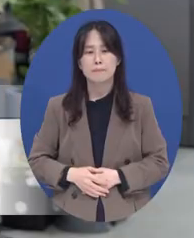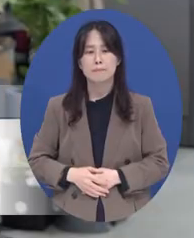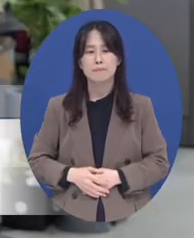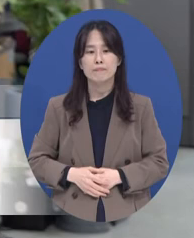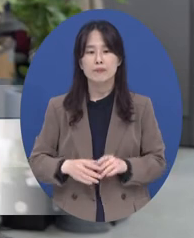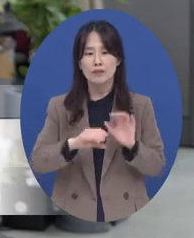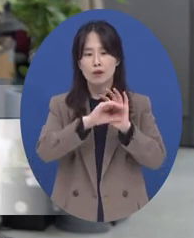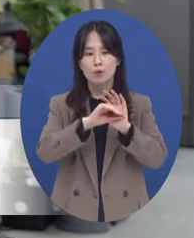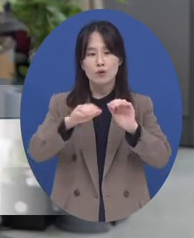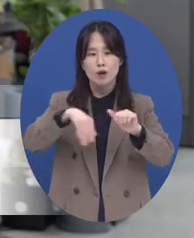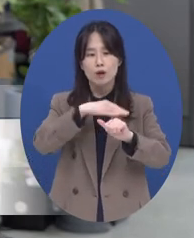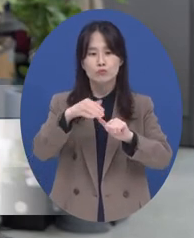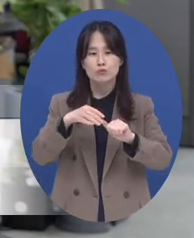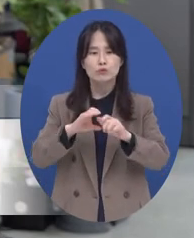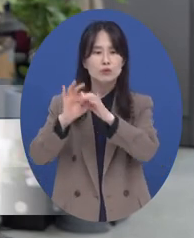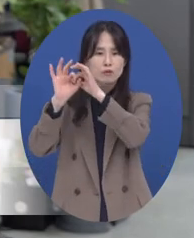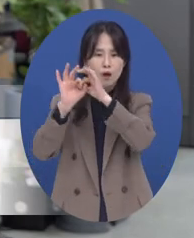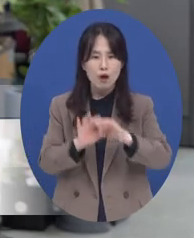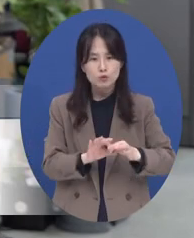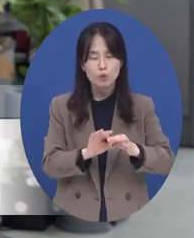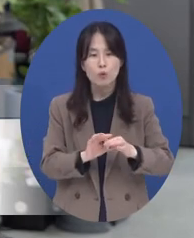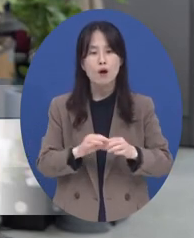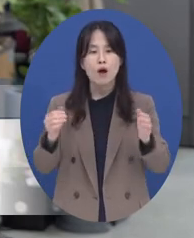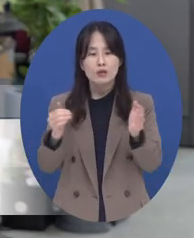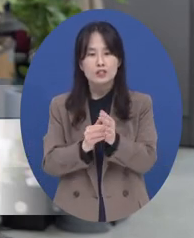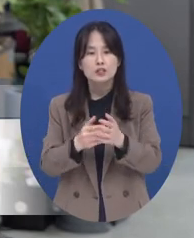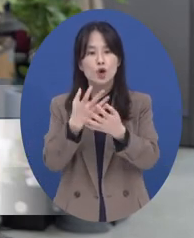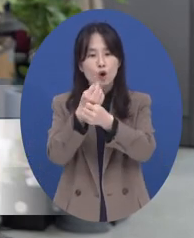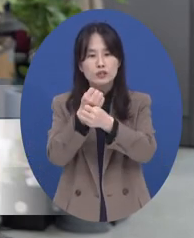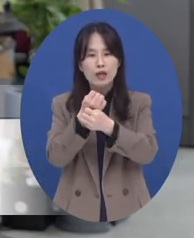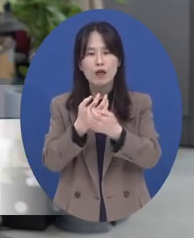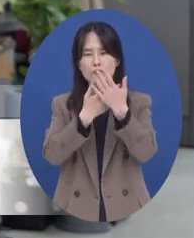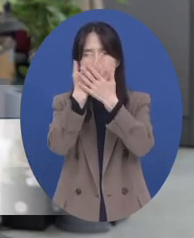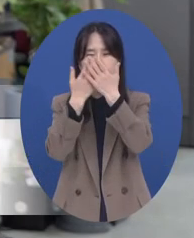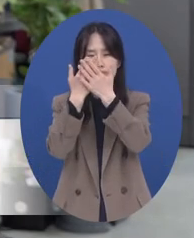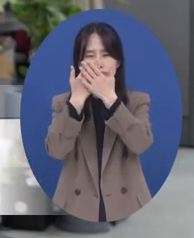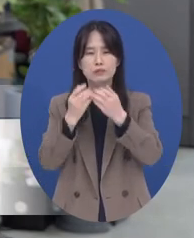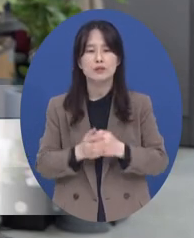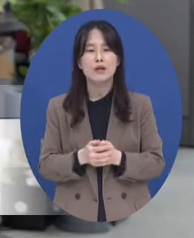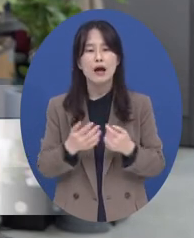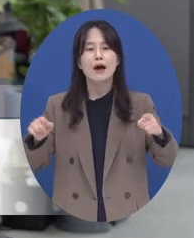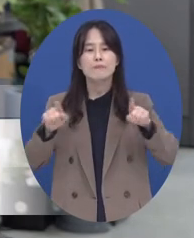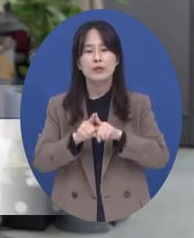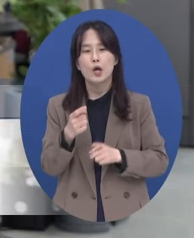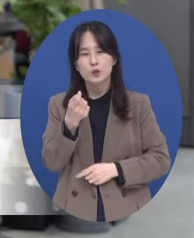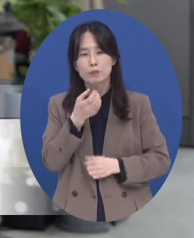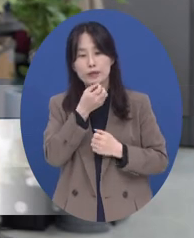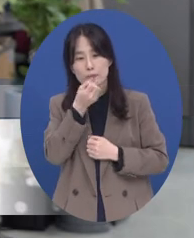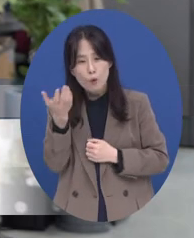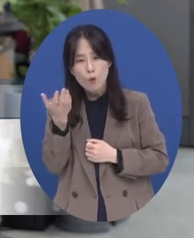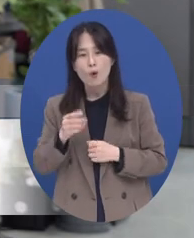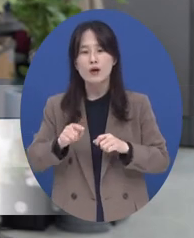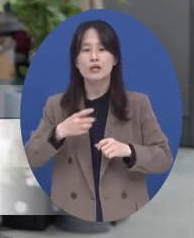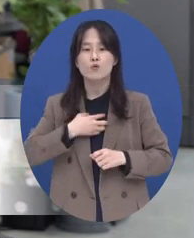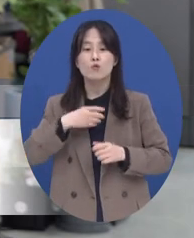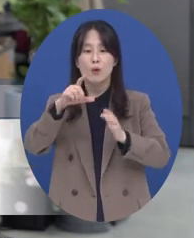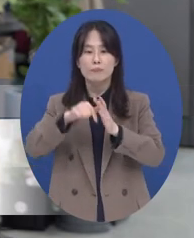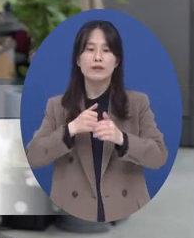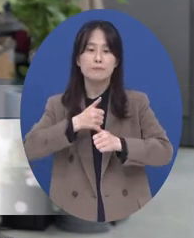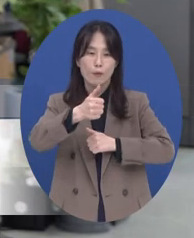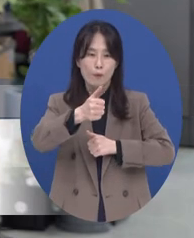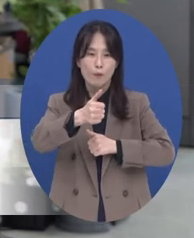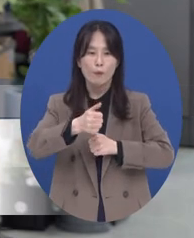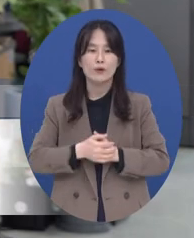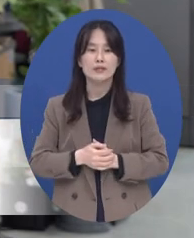거꾸로 날 그 상황이 언제까지 지속될지 가늠할 수가 없는 그런 상황인데요 다함께 조금씩 양보를 해서 이 위기를 극복해 나가자 라는